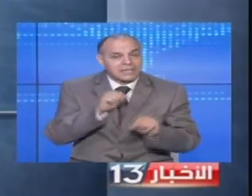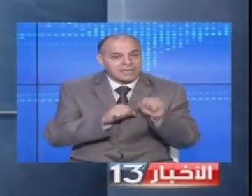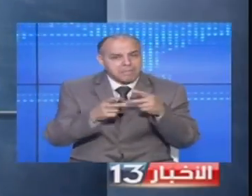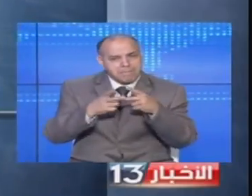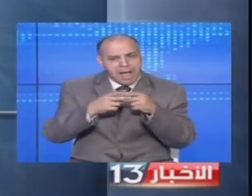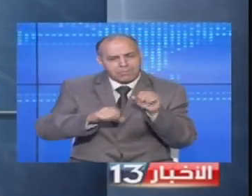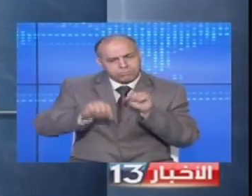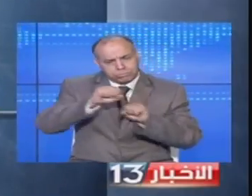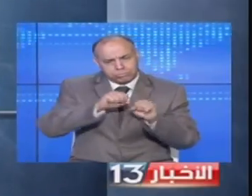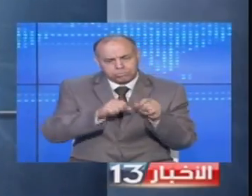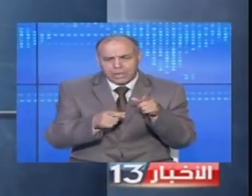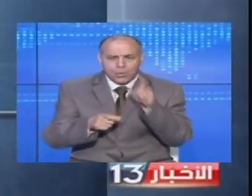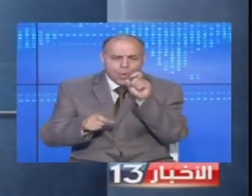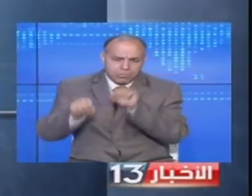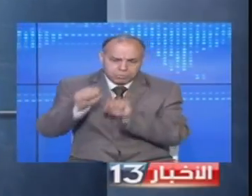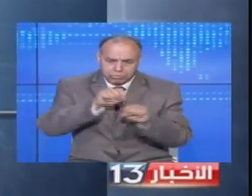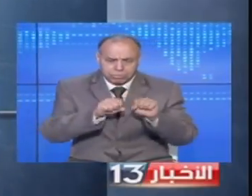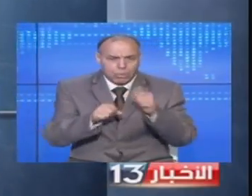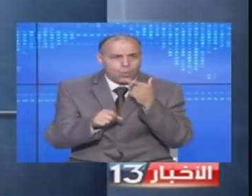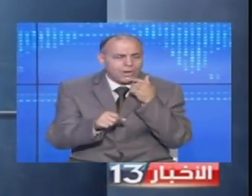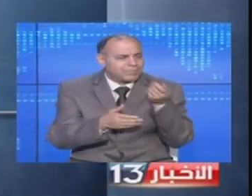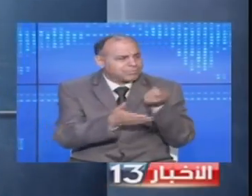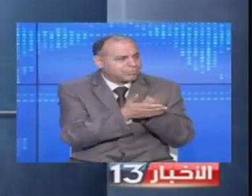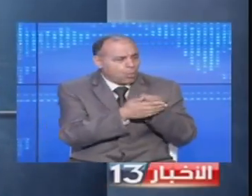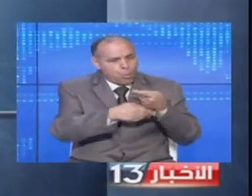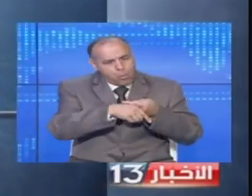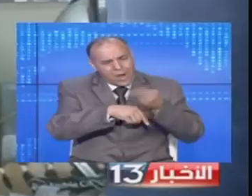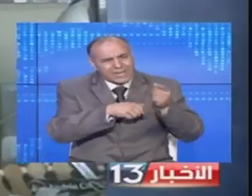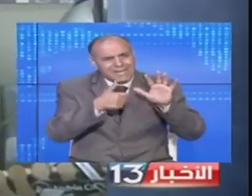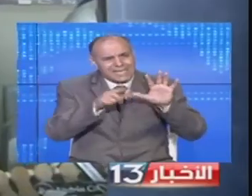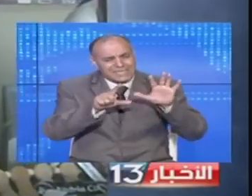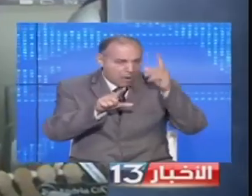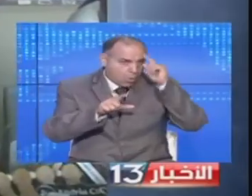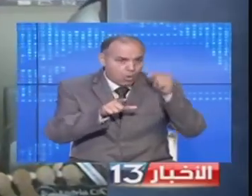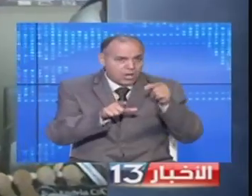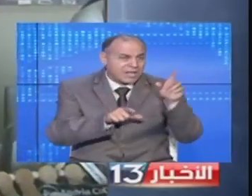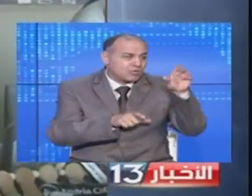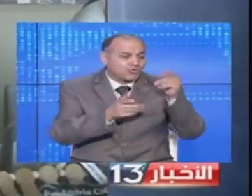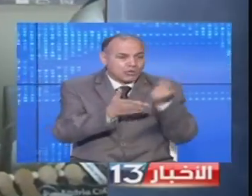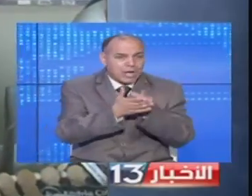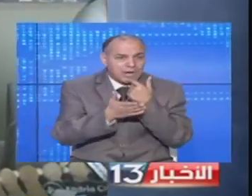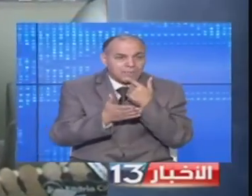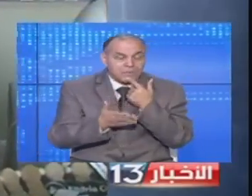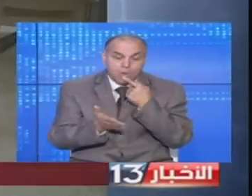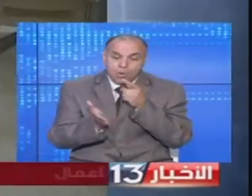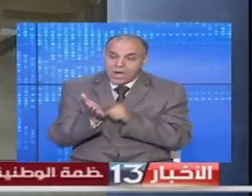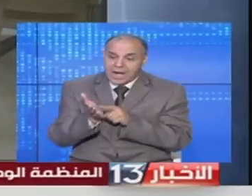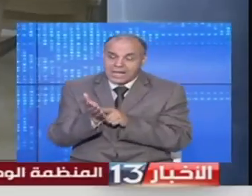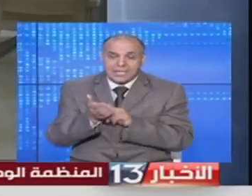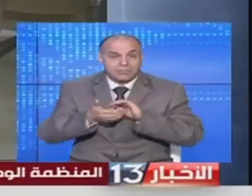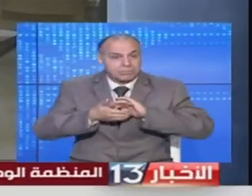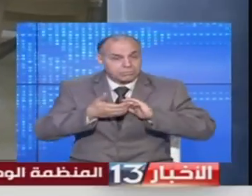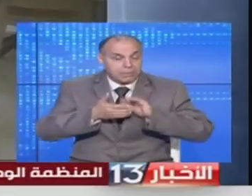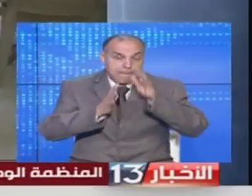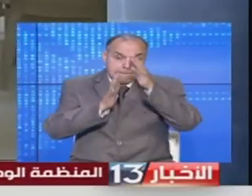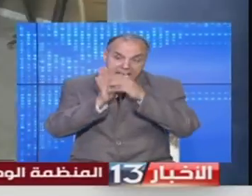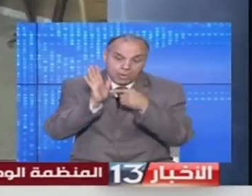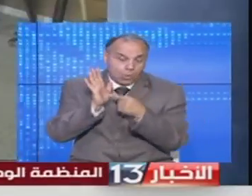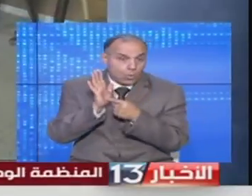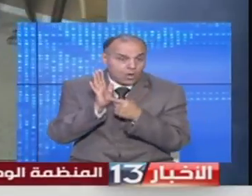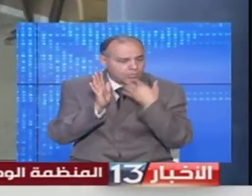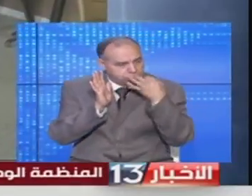محلاتهم وتعقيمها وتزويدها خارج اوقات استقبال الحلفاء واكدت المنظمه في بيان لها